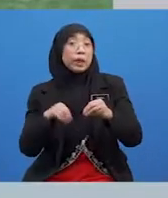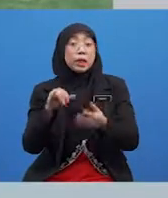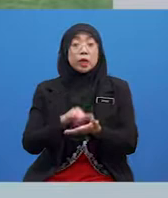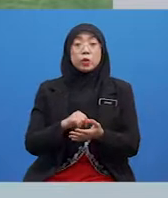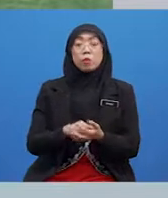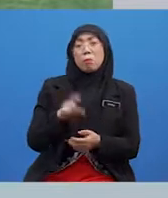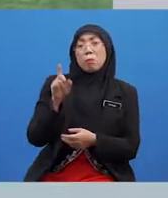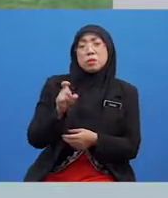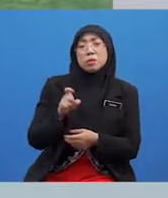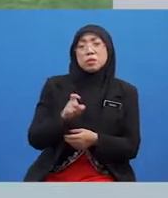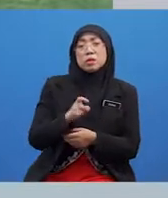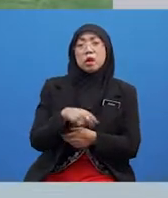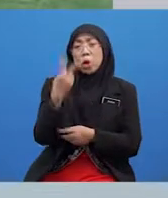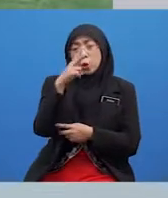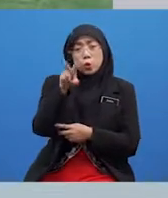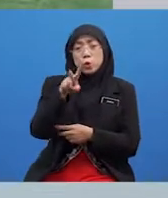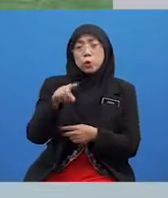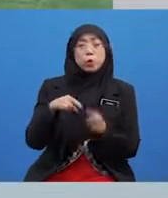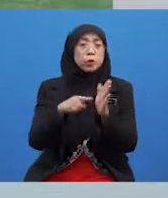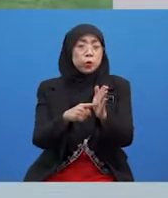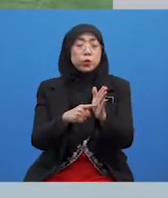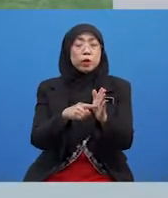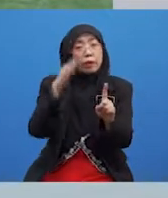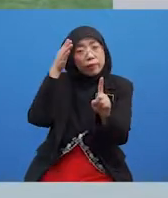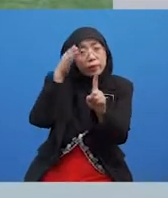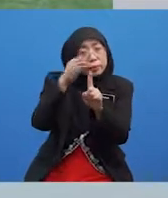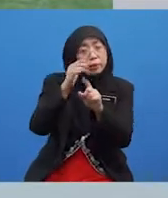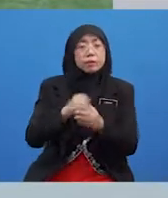ke hadapan atau berpusing ke belakang.